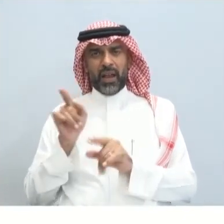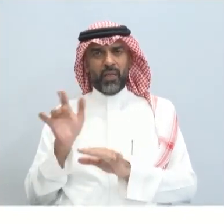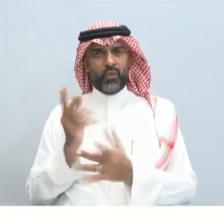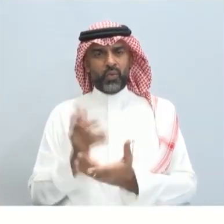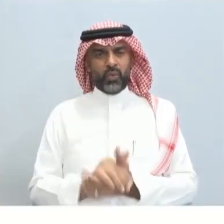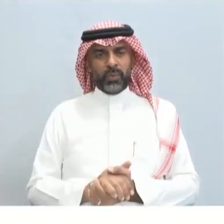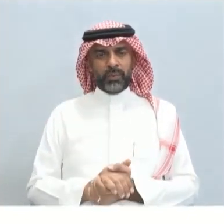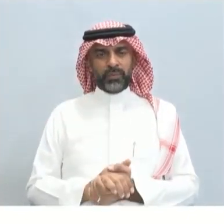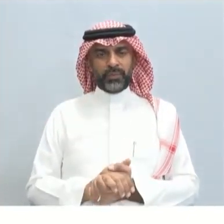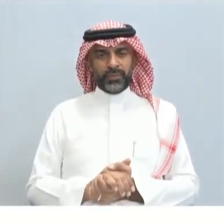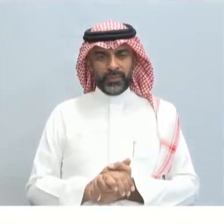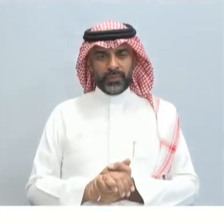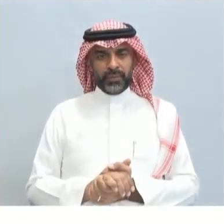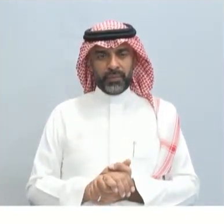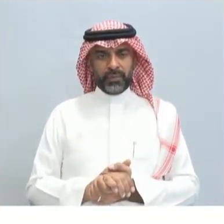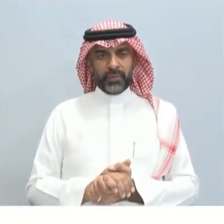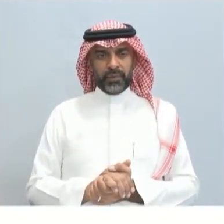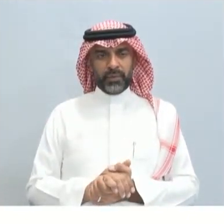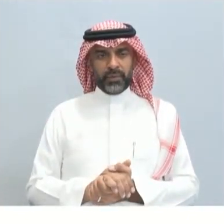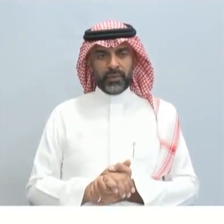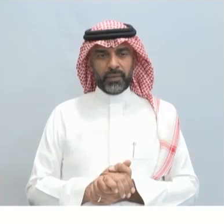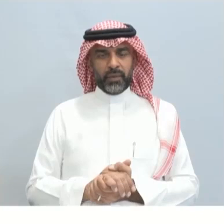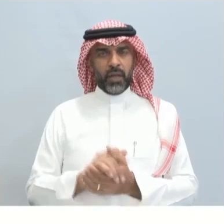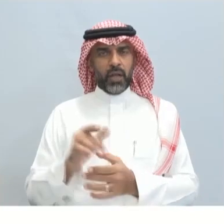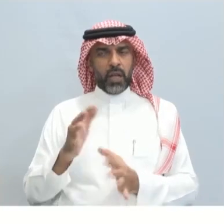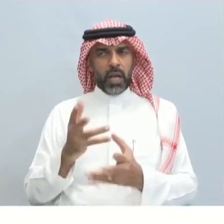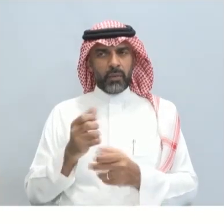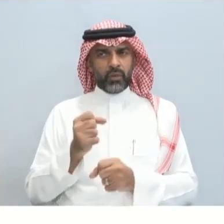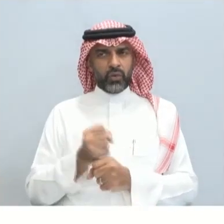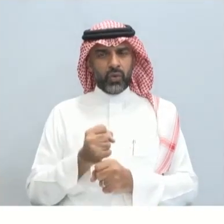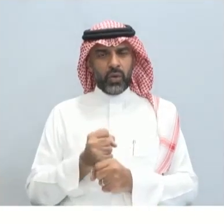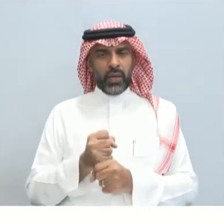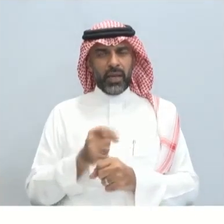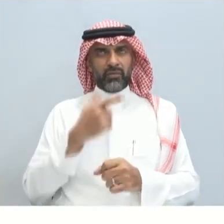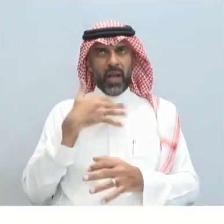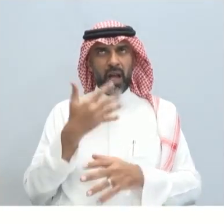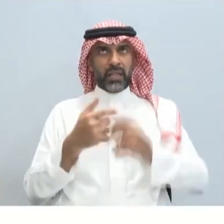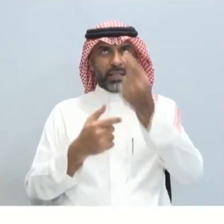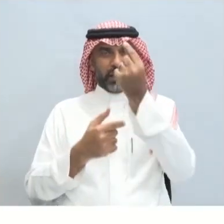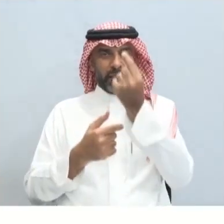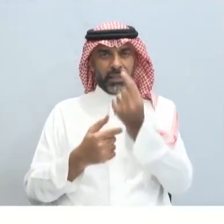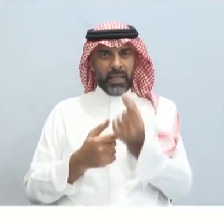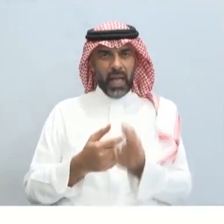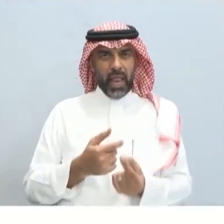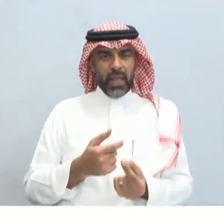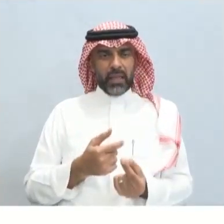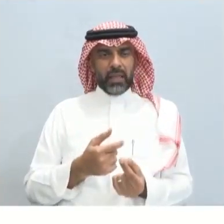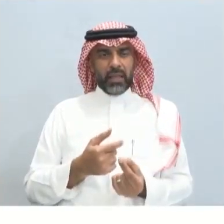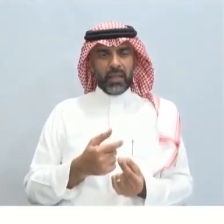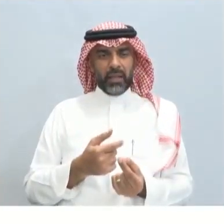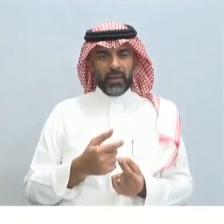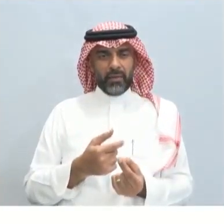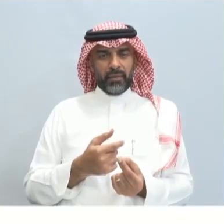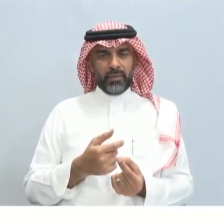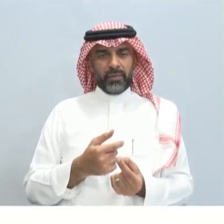تمثل نعم احسنت اذا تمثل مقدار الشغل لاستطالة النابض اذا مقدار الشغل